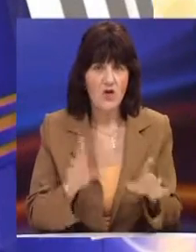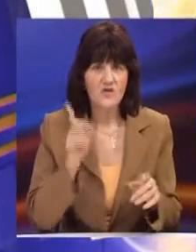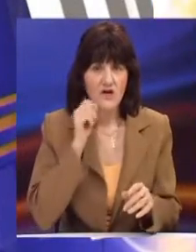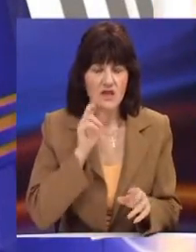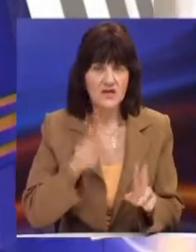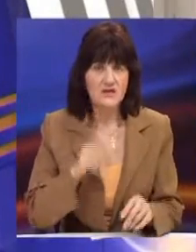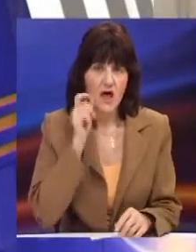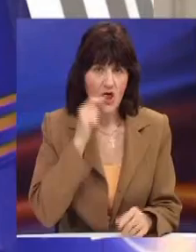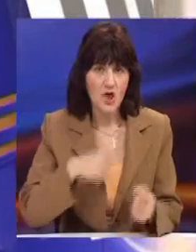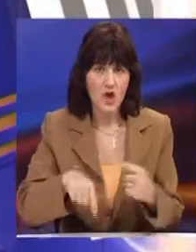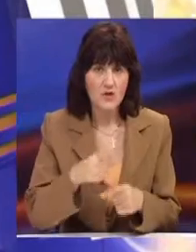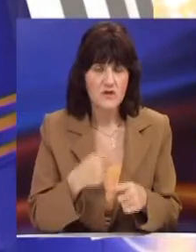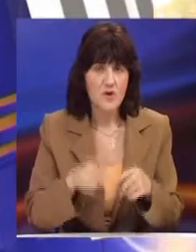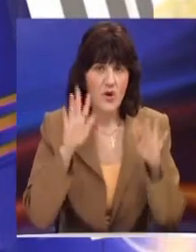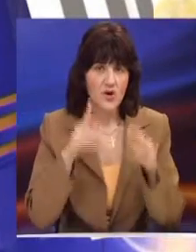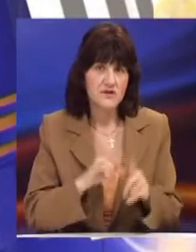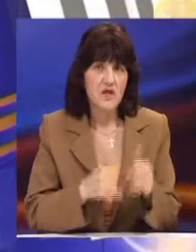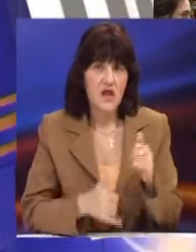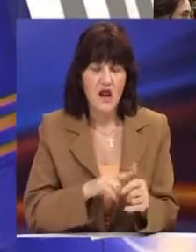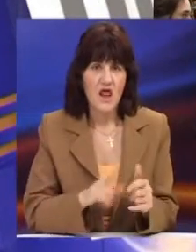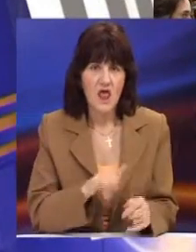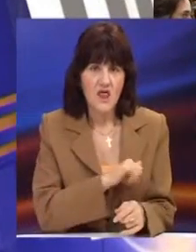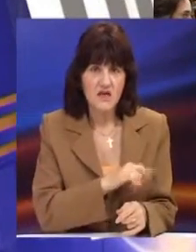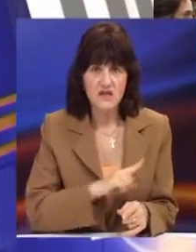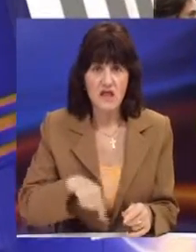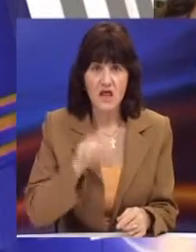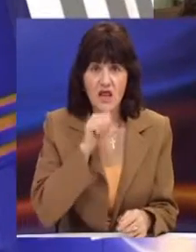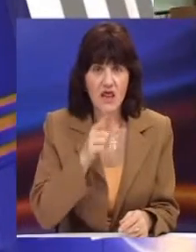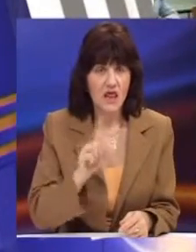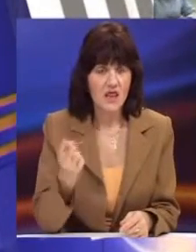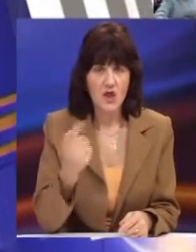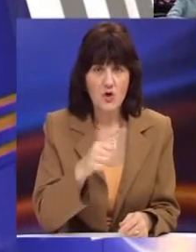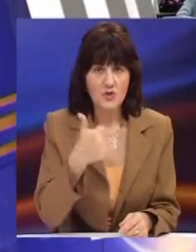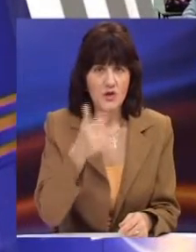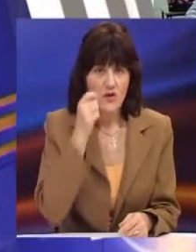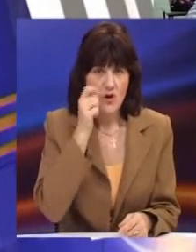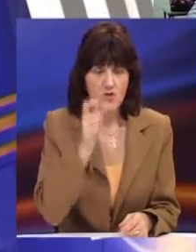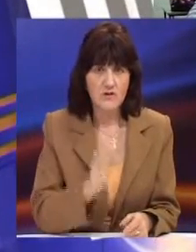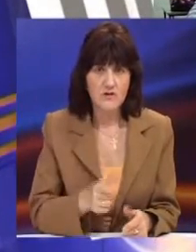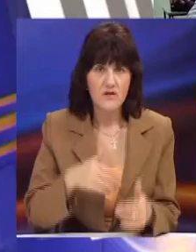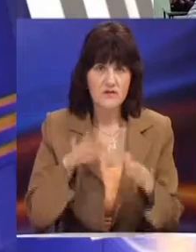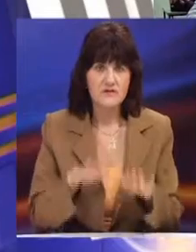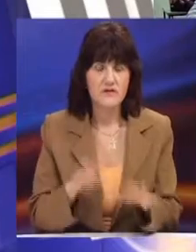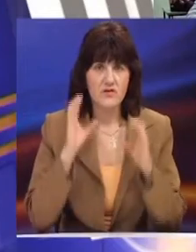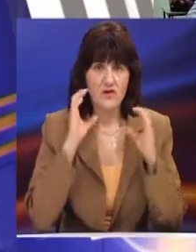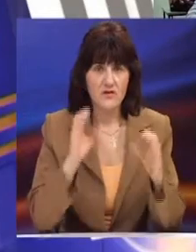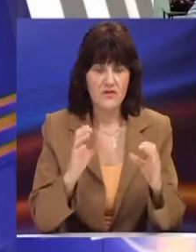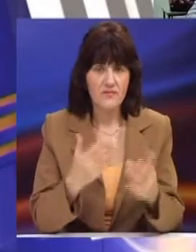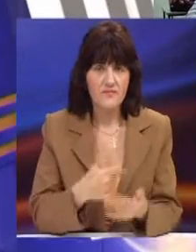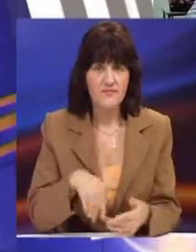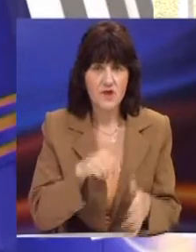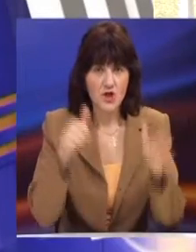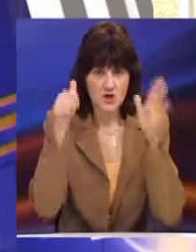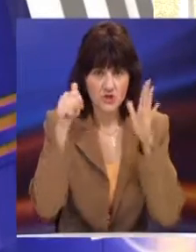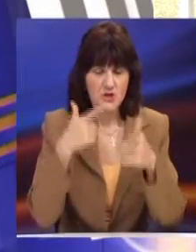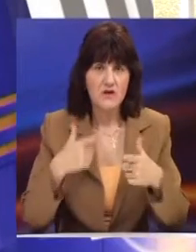za roditelje. Zbog obaveza, kiše ili nezainteresovanosti, nijedan roditelj nije prisustvovao nastavi. Učenice 6. razreda kažu da bi